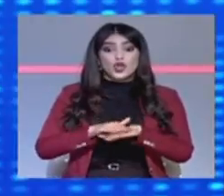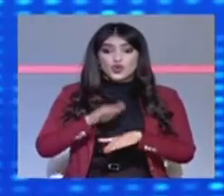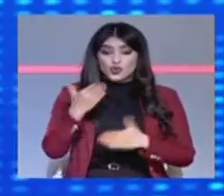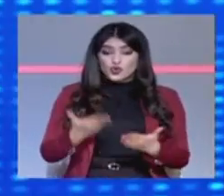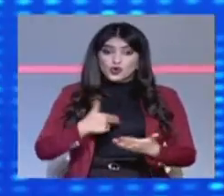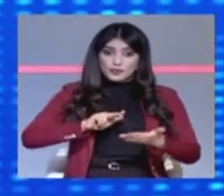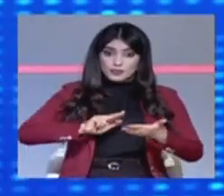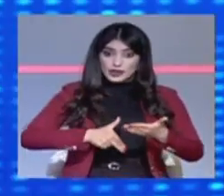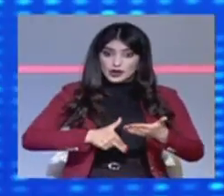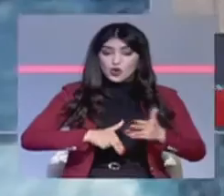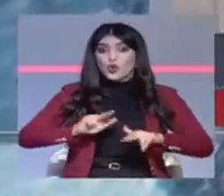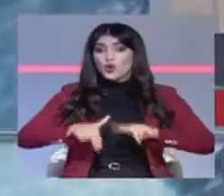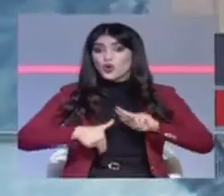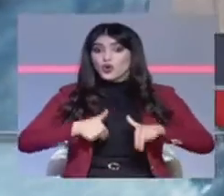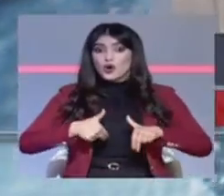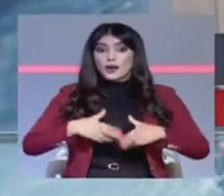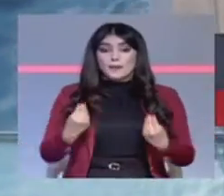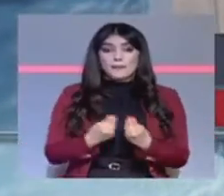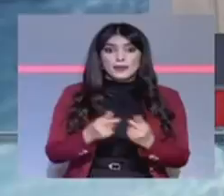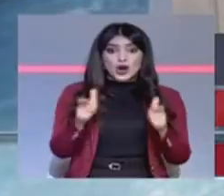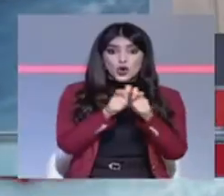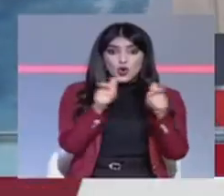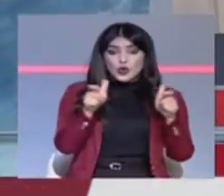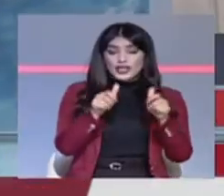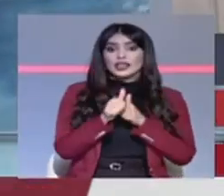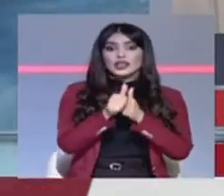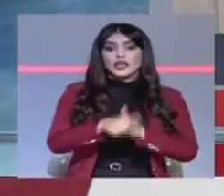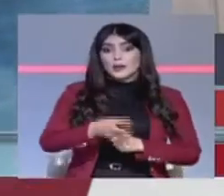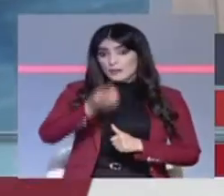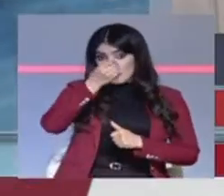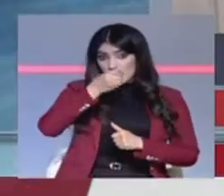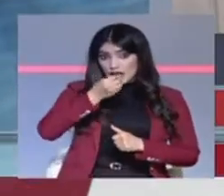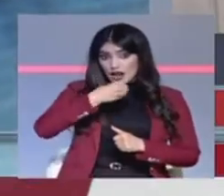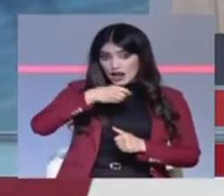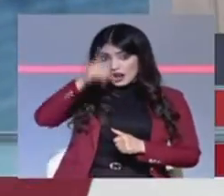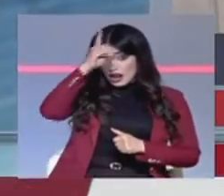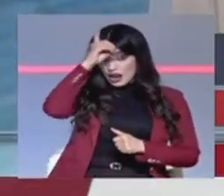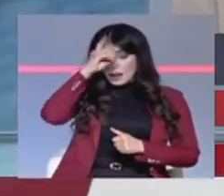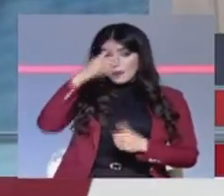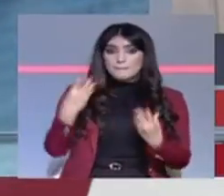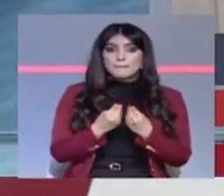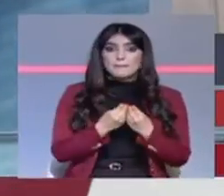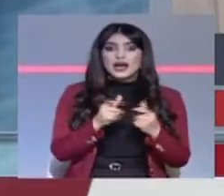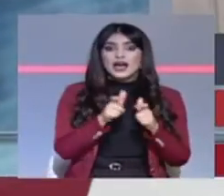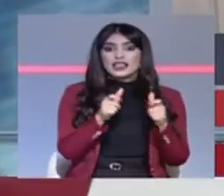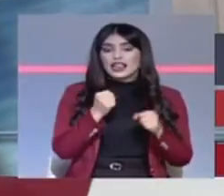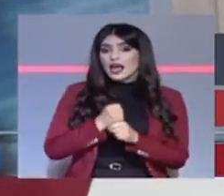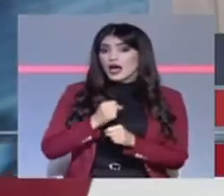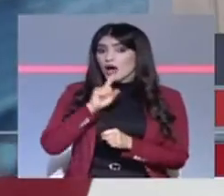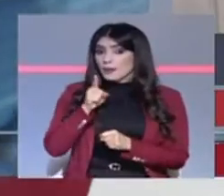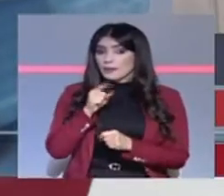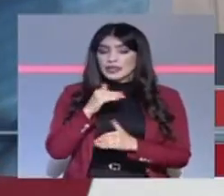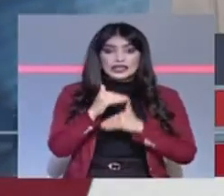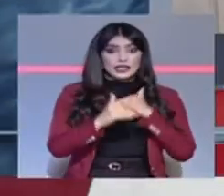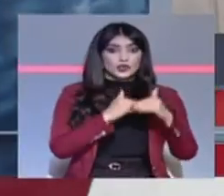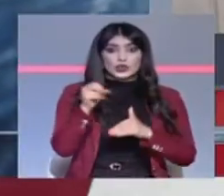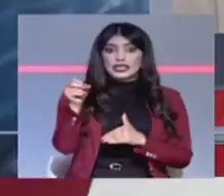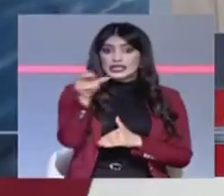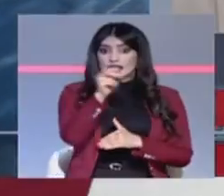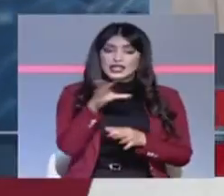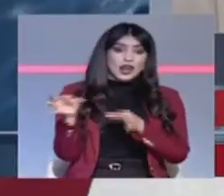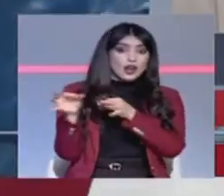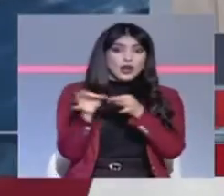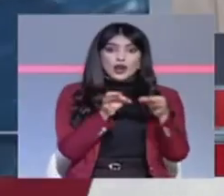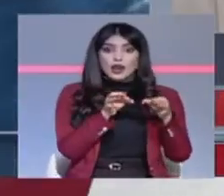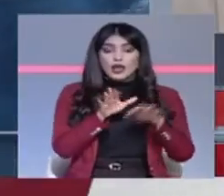اتفاقيه اطاريه مع الوكاله الالمانيه للتعاون الفني لدعم مشروع تطوير سياحه المستديمه الذي